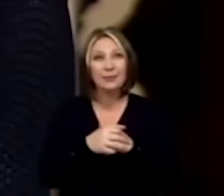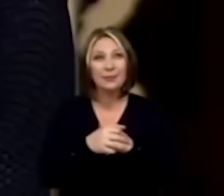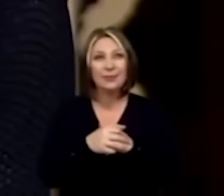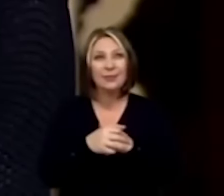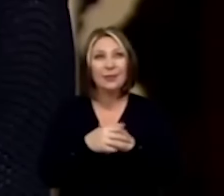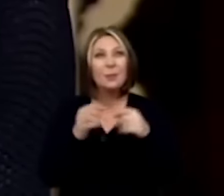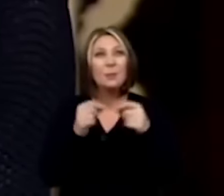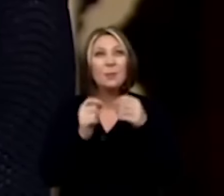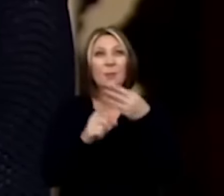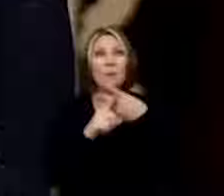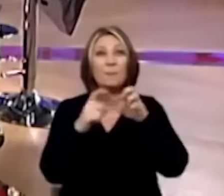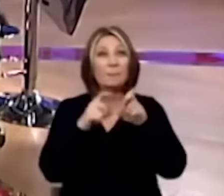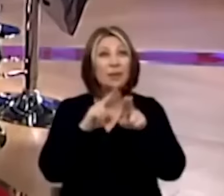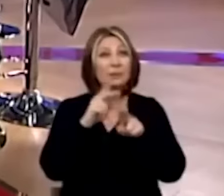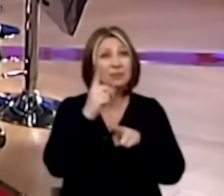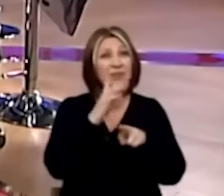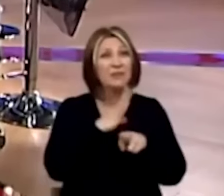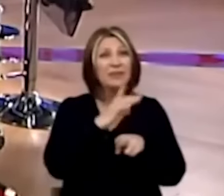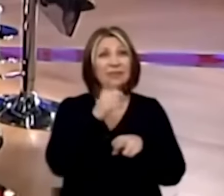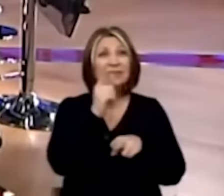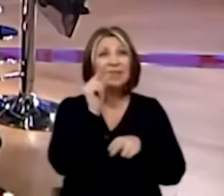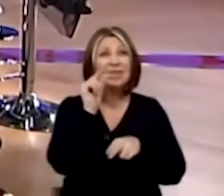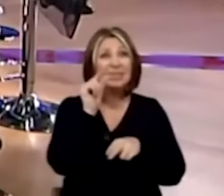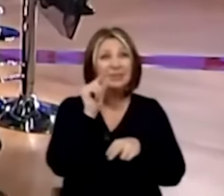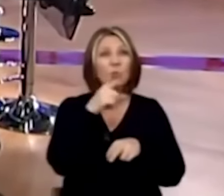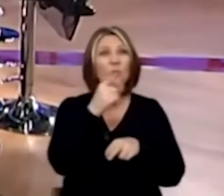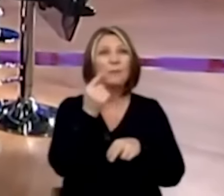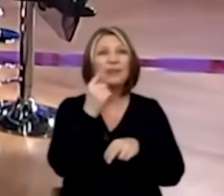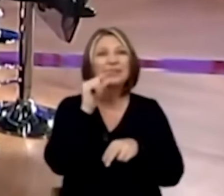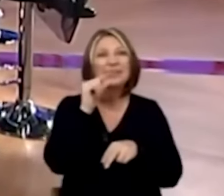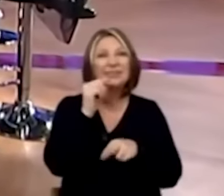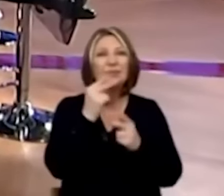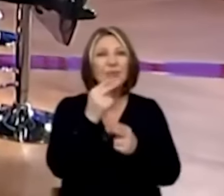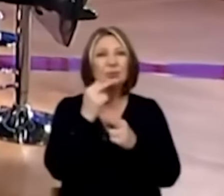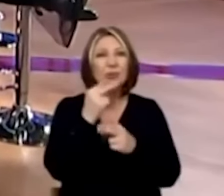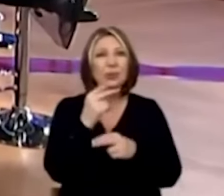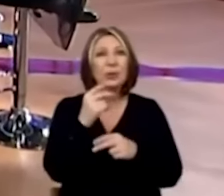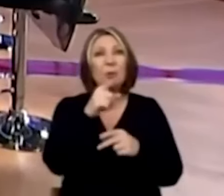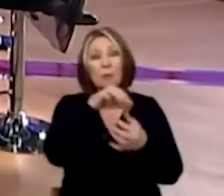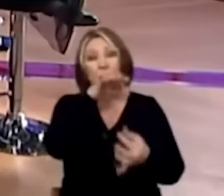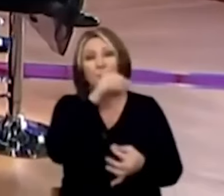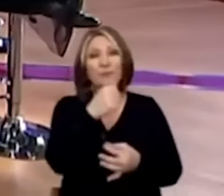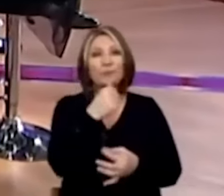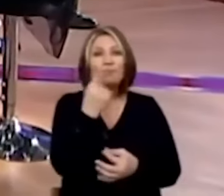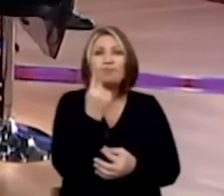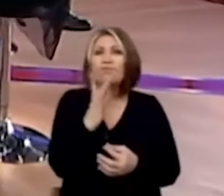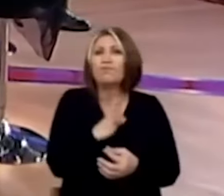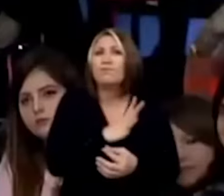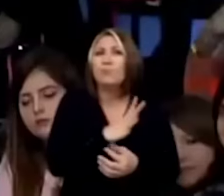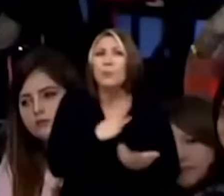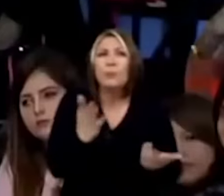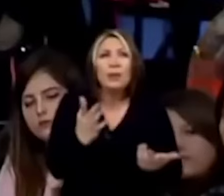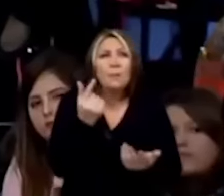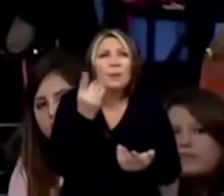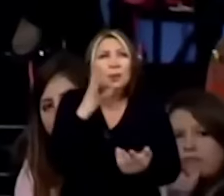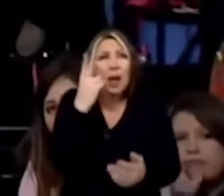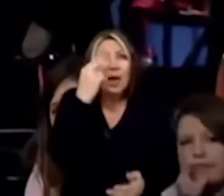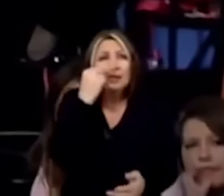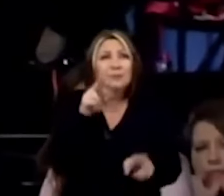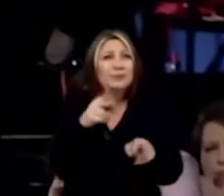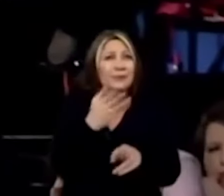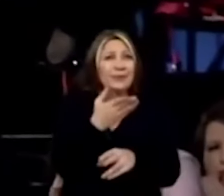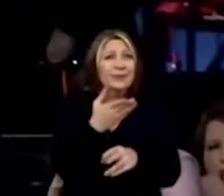Ya Berk'te bir şey var. Evet, pek duyulmuyor sesi. Zaten o da biraz kısık sesle söylüyor. Berk'te bir şey var. Birazdan